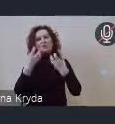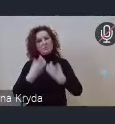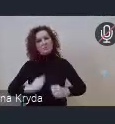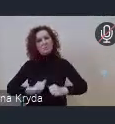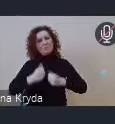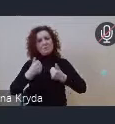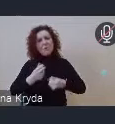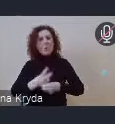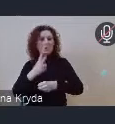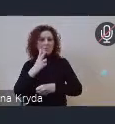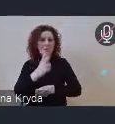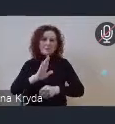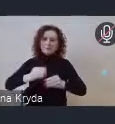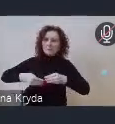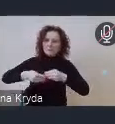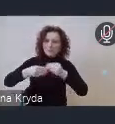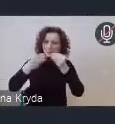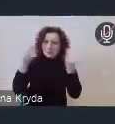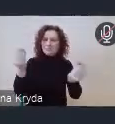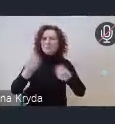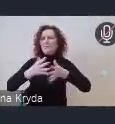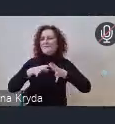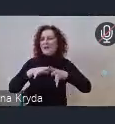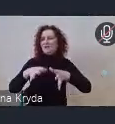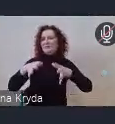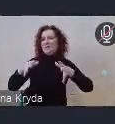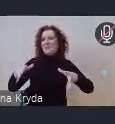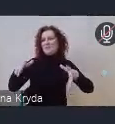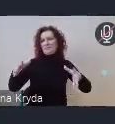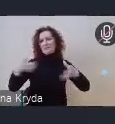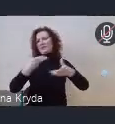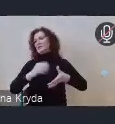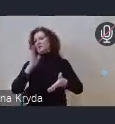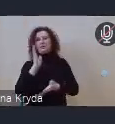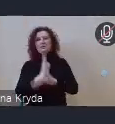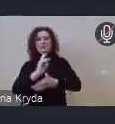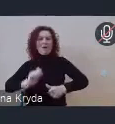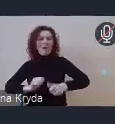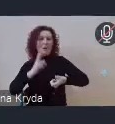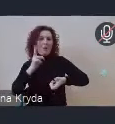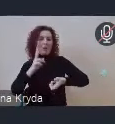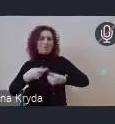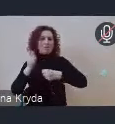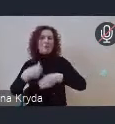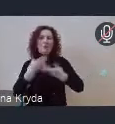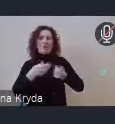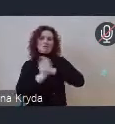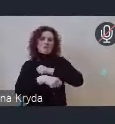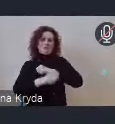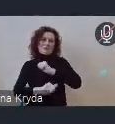jednak dostępność po prostu się rozwijała żeby było jej coraz więcej a nie tego żeby komuś tam wsadzić karę za to że